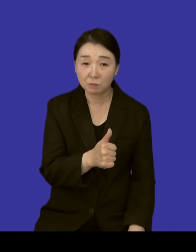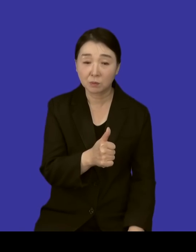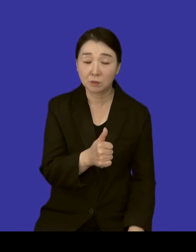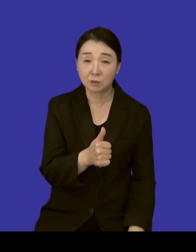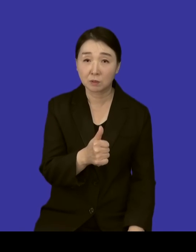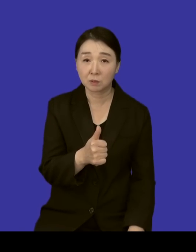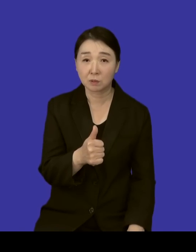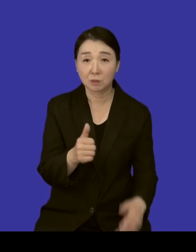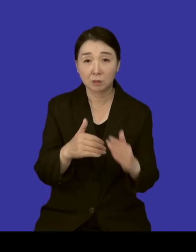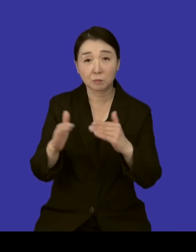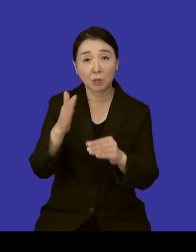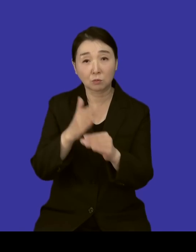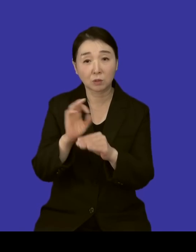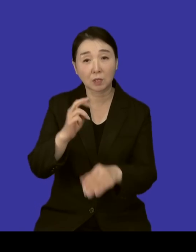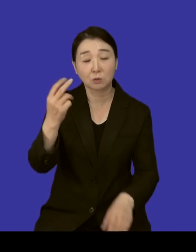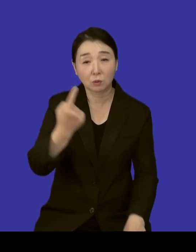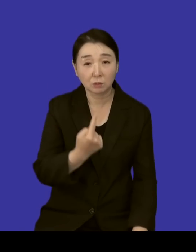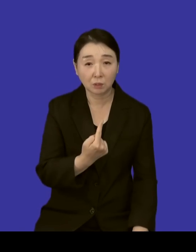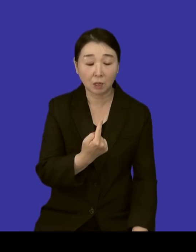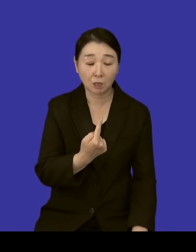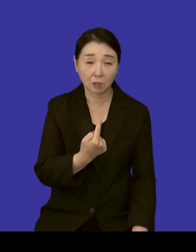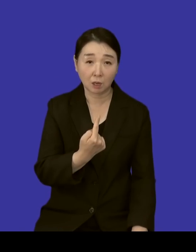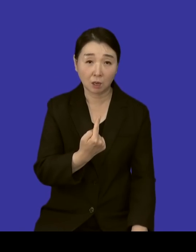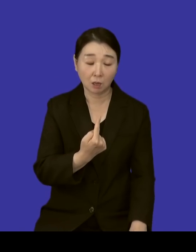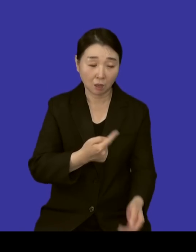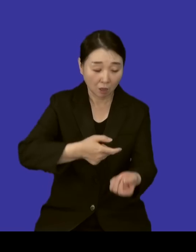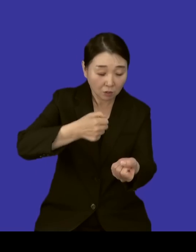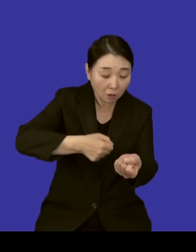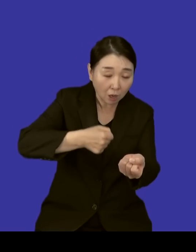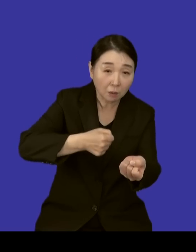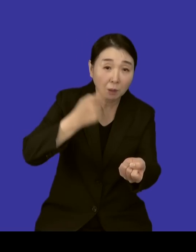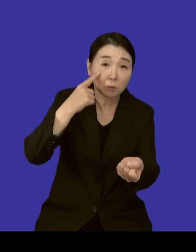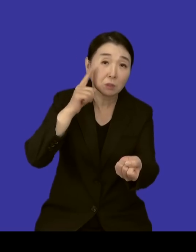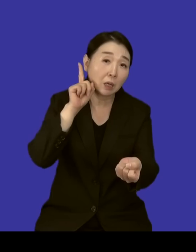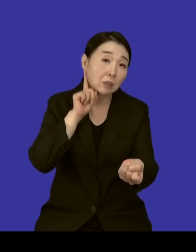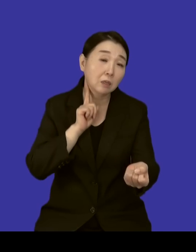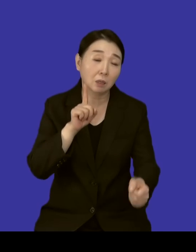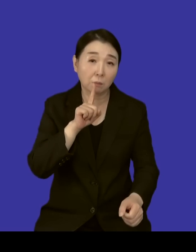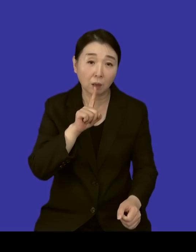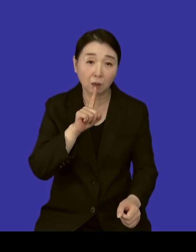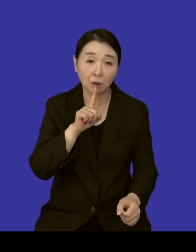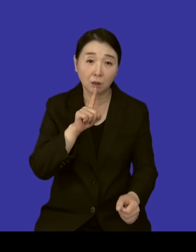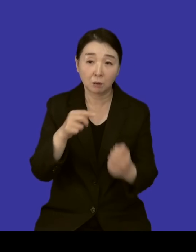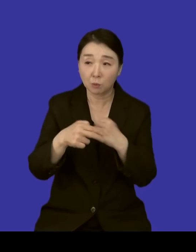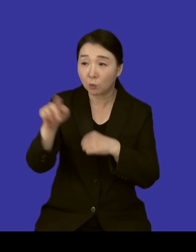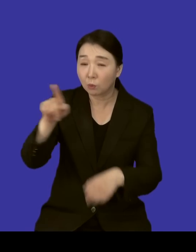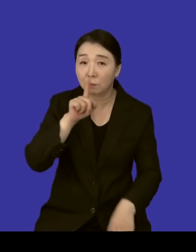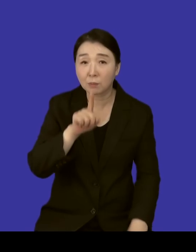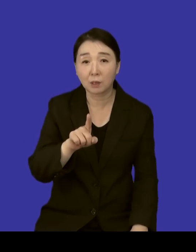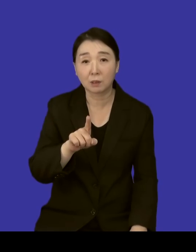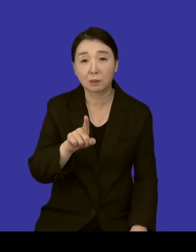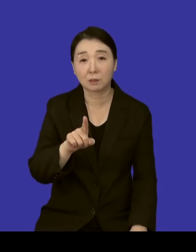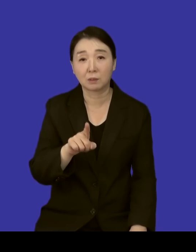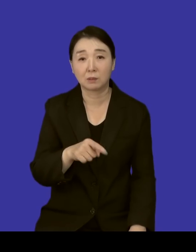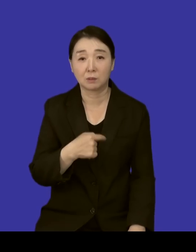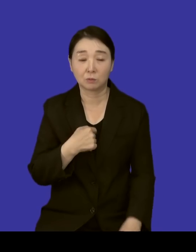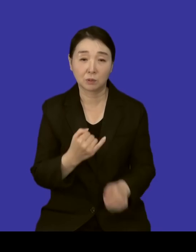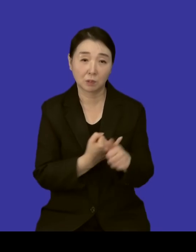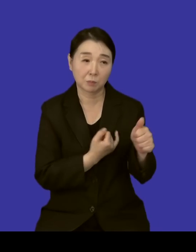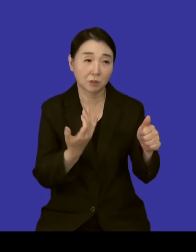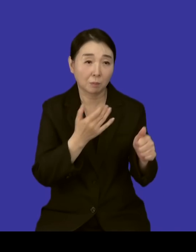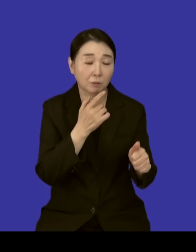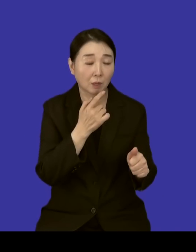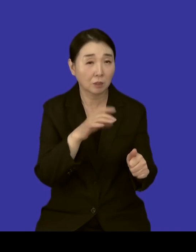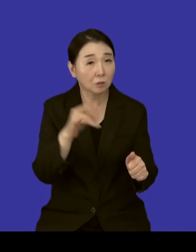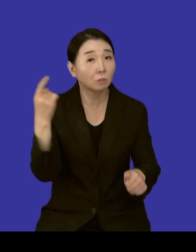돌았대요. 예. 왜요? 그래서 혈압을 체크하니까 혈압이 자꾸 내려간대요. 예. 나보고 오라 그래요. 예. 제가 또 이제 우리 남편이 아프다는